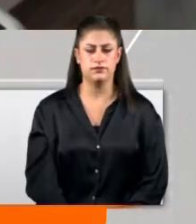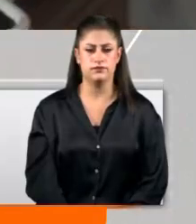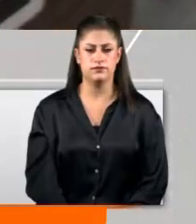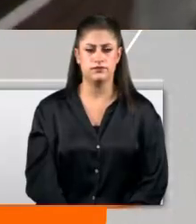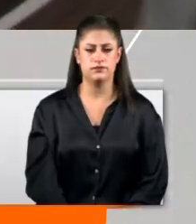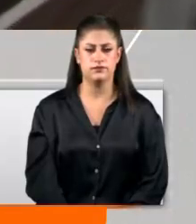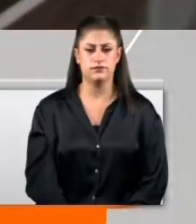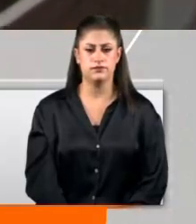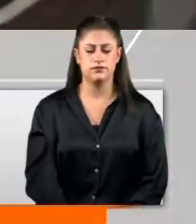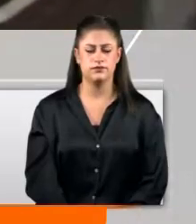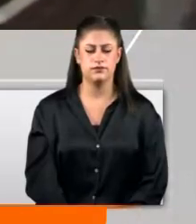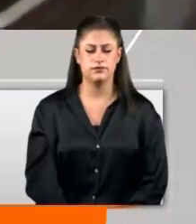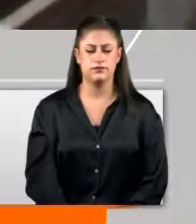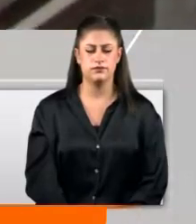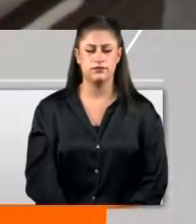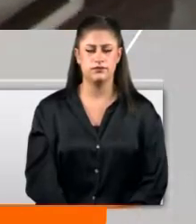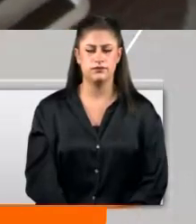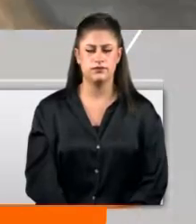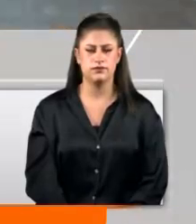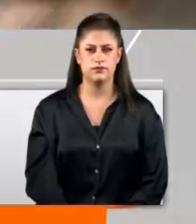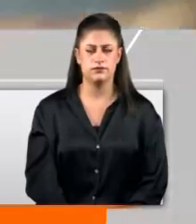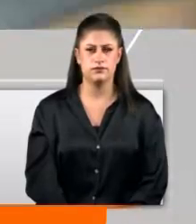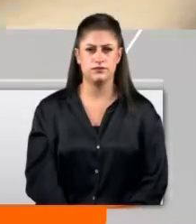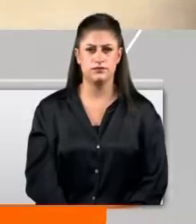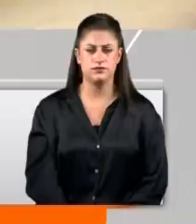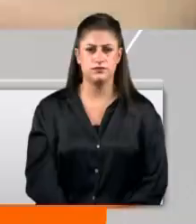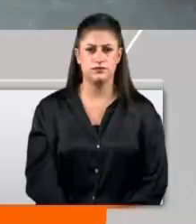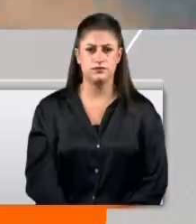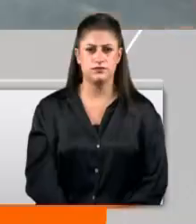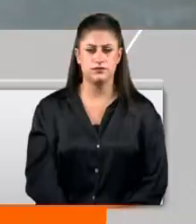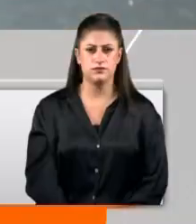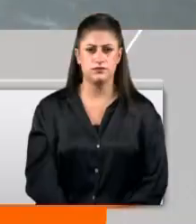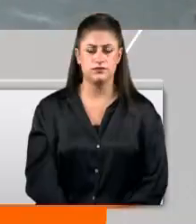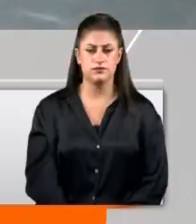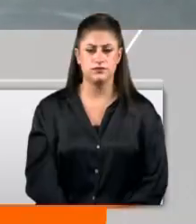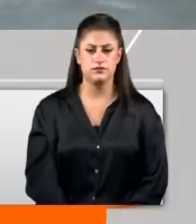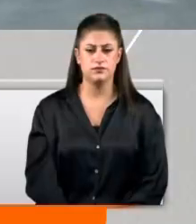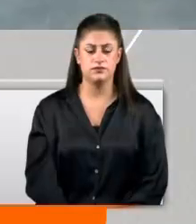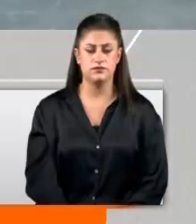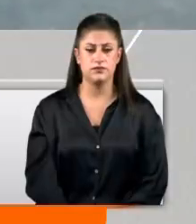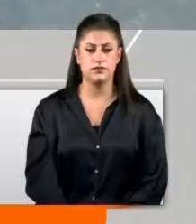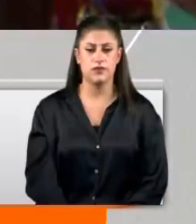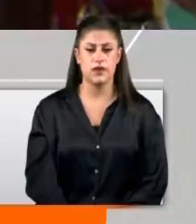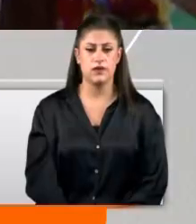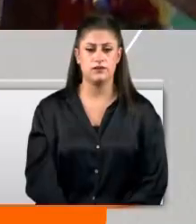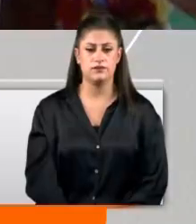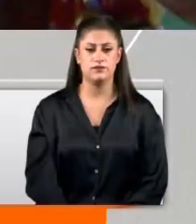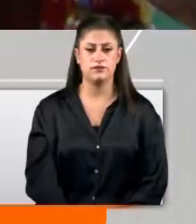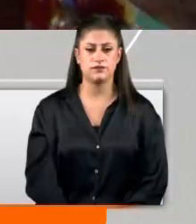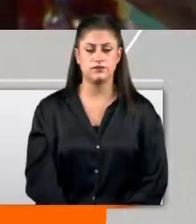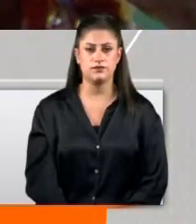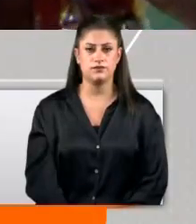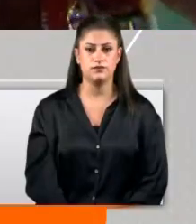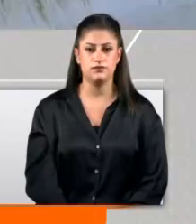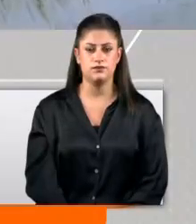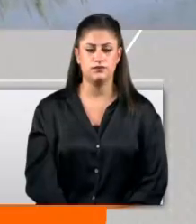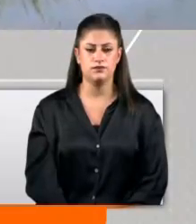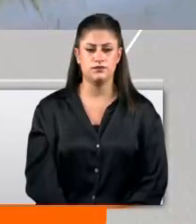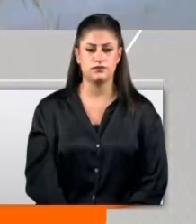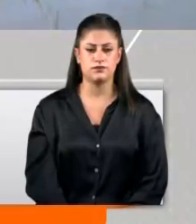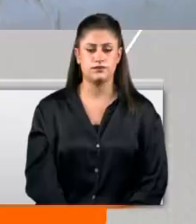Öncelikle tabii ki sucuğun bir kokusu alıyor ve rengi oluyor. Onlara genellikle dikkat etmeye çalışıyoruz. Alışveriş yapan tüketicilere